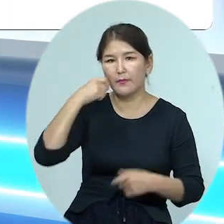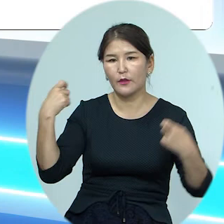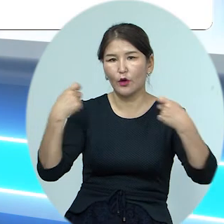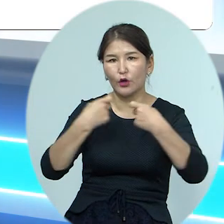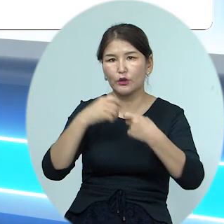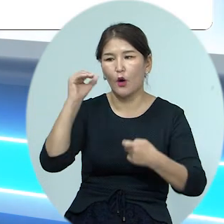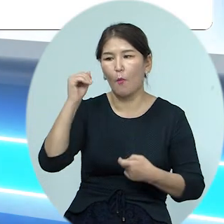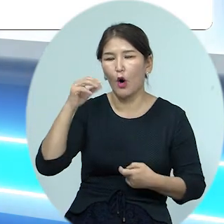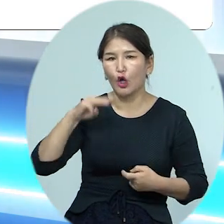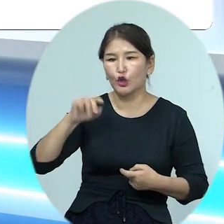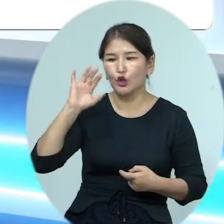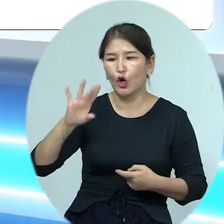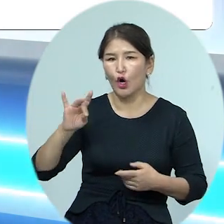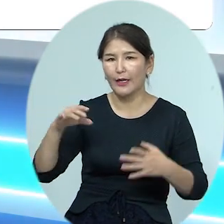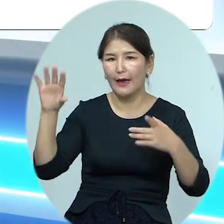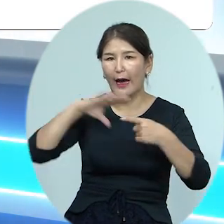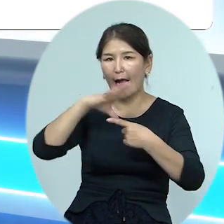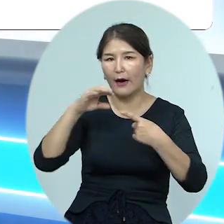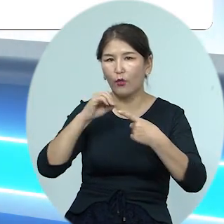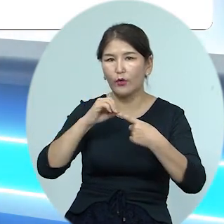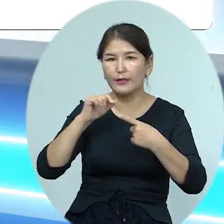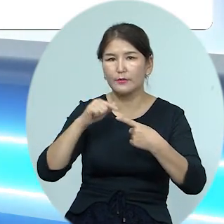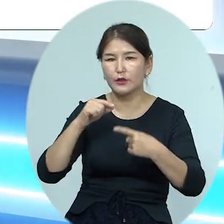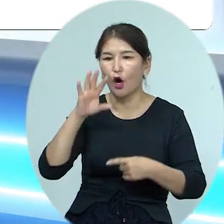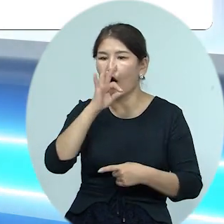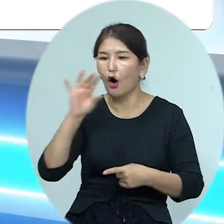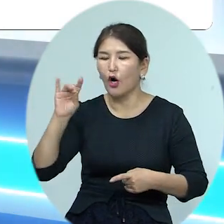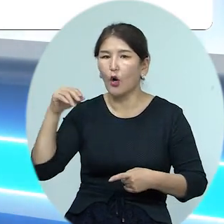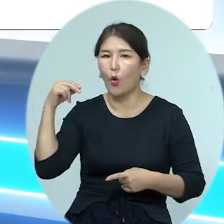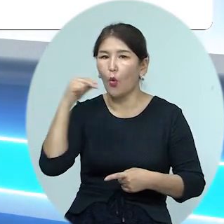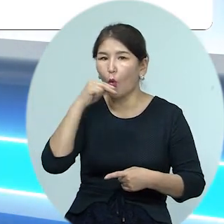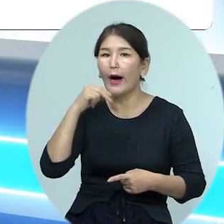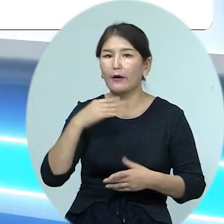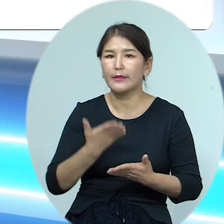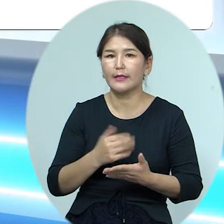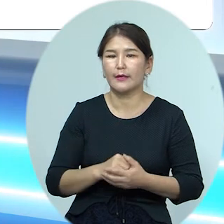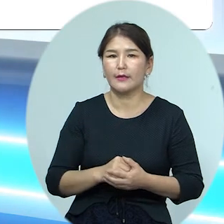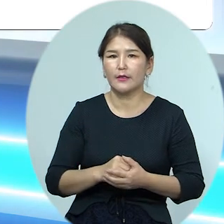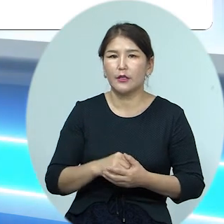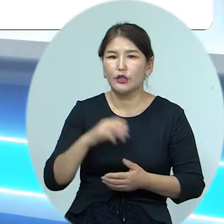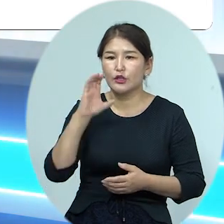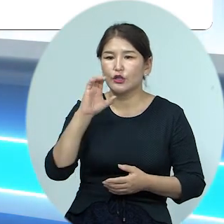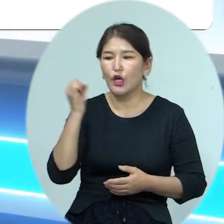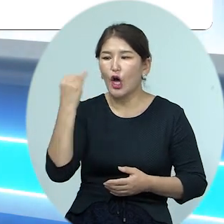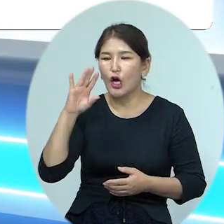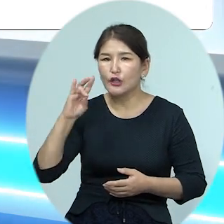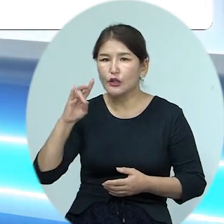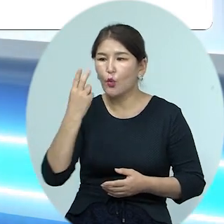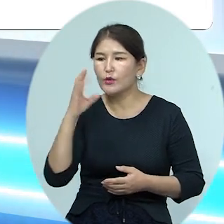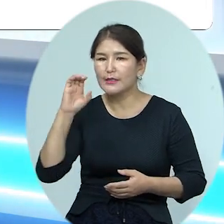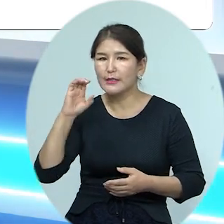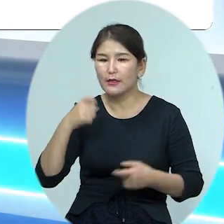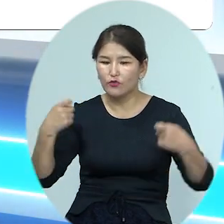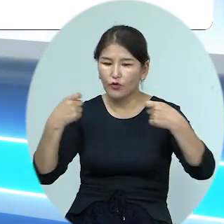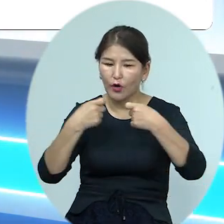фторын агуулмжтай оогоор угаахдаа фтортой оог сойзны үсэн дээр зөв хэмжээгээр тавьж авах нь чухал байдаг.